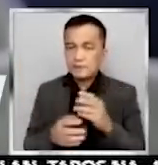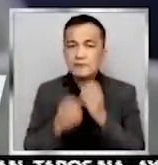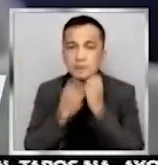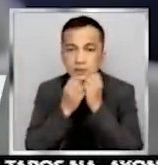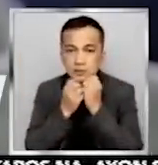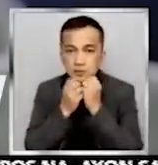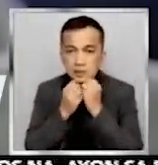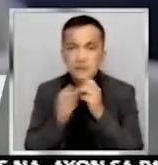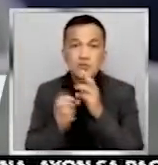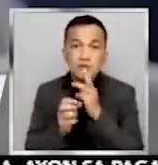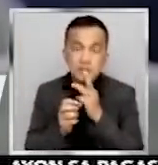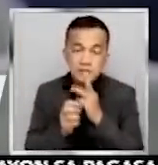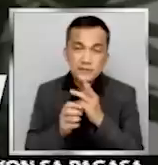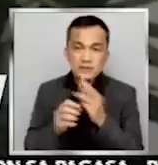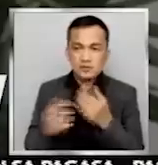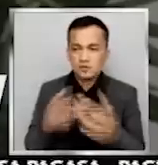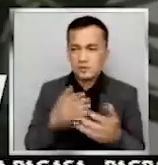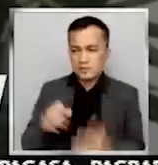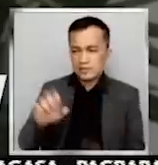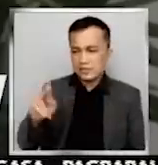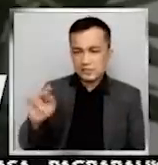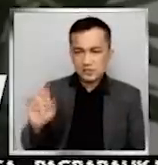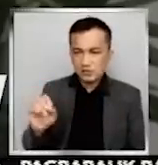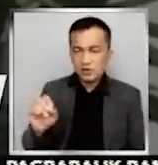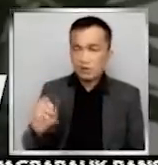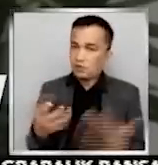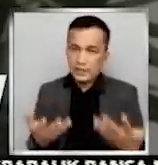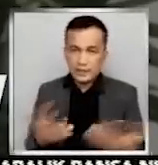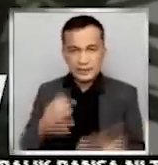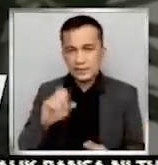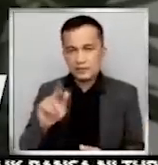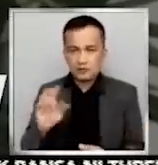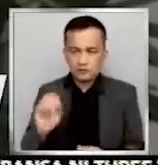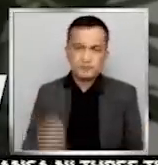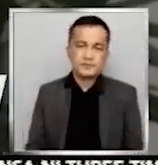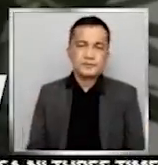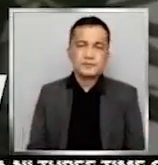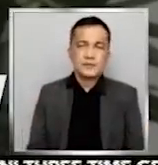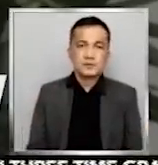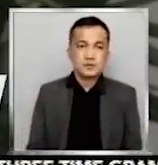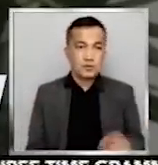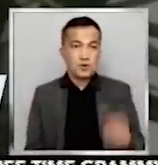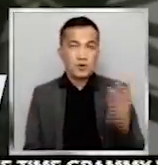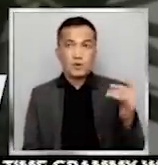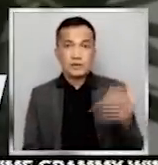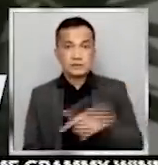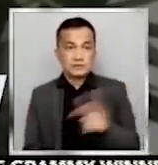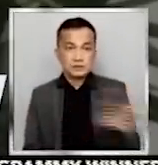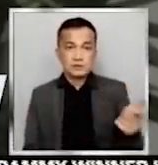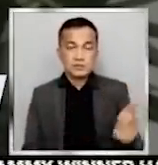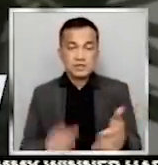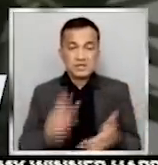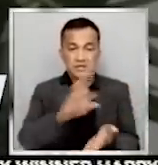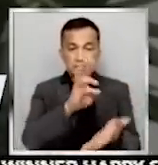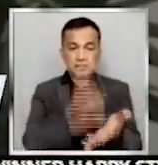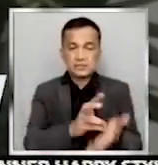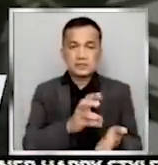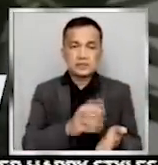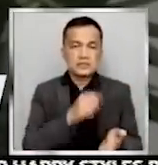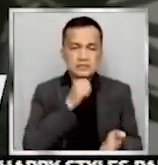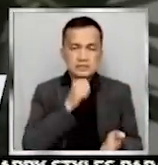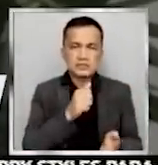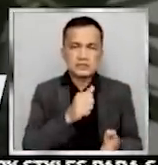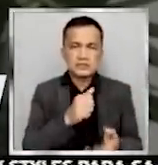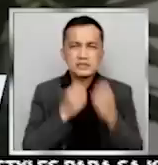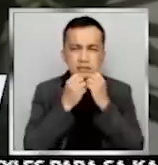tubig, may El Nino man o wala. Dahil po pag yung isang area po hindi natitipid ng tubig, gamit ng